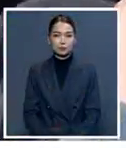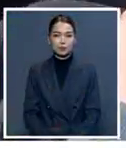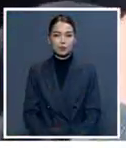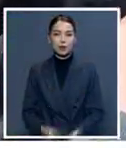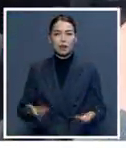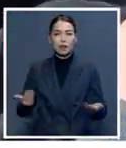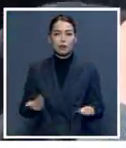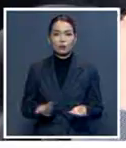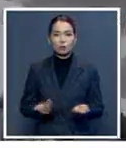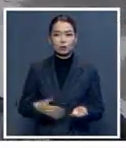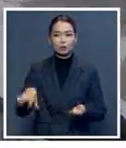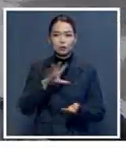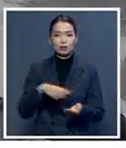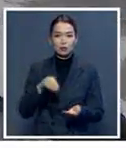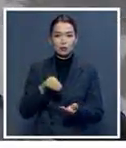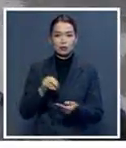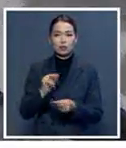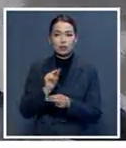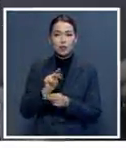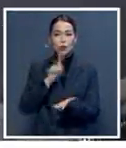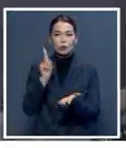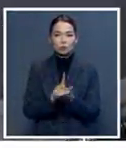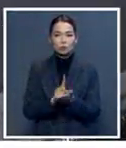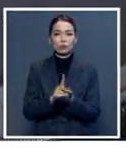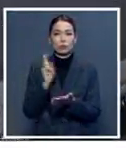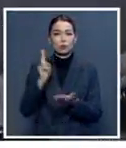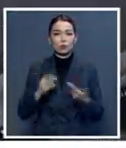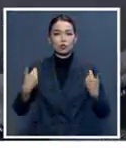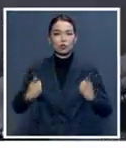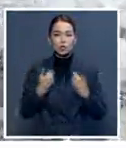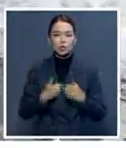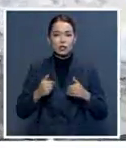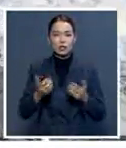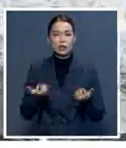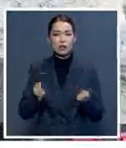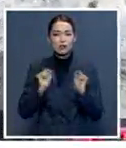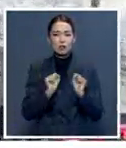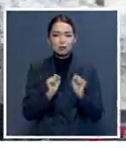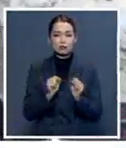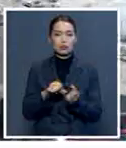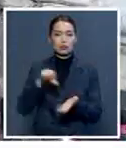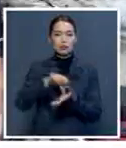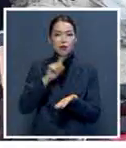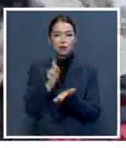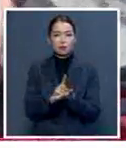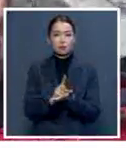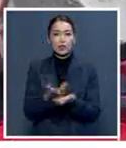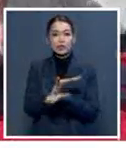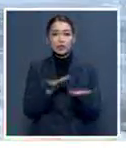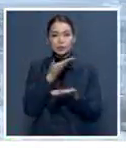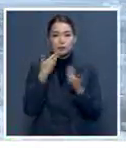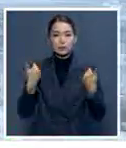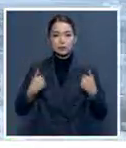Тұрғындарға қойылатын талап та қатаң. Мұз бетіне құтқару жилетінсіз шыққан адамға 3-5 айлық есептік көрсеткіш мөлшерінде айыппұл